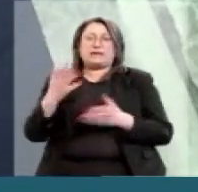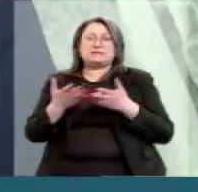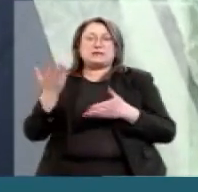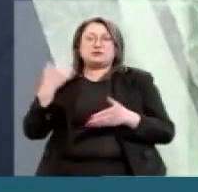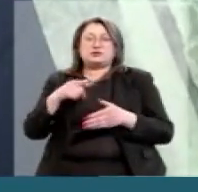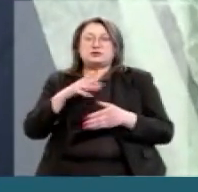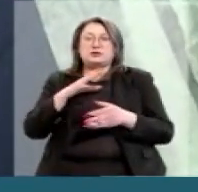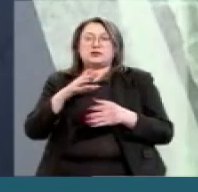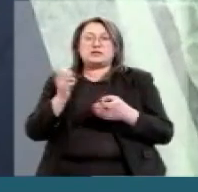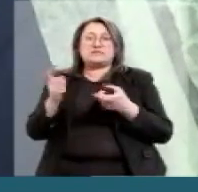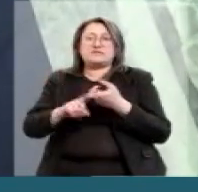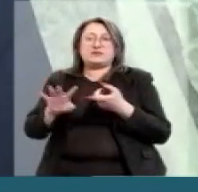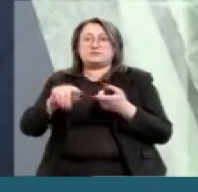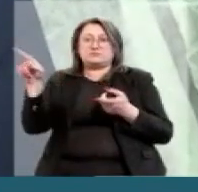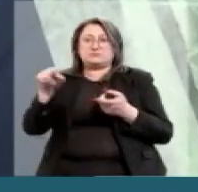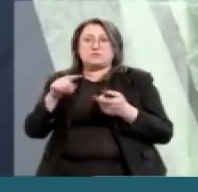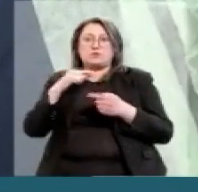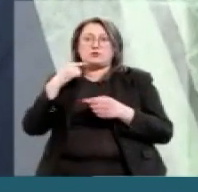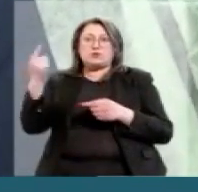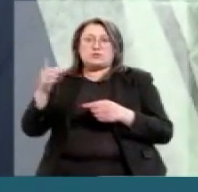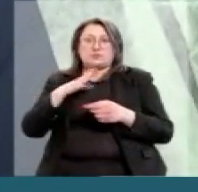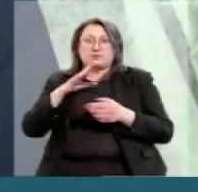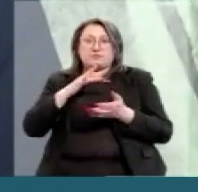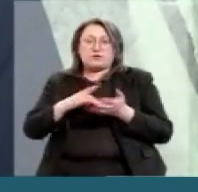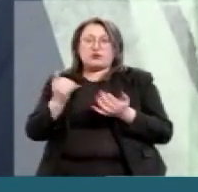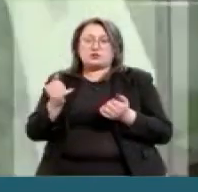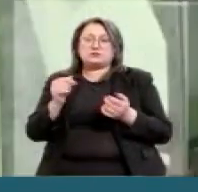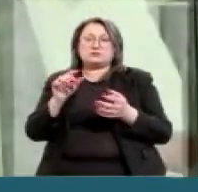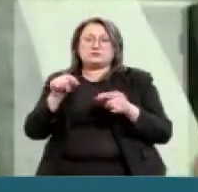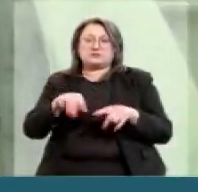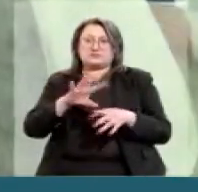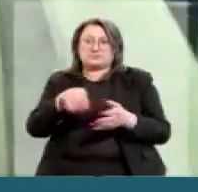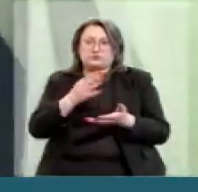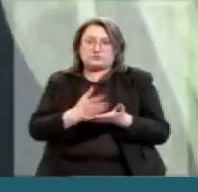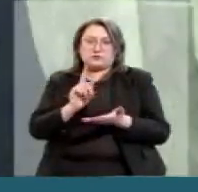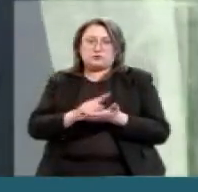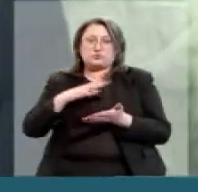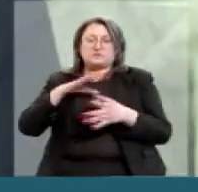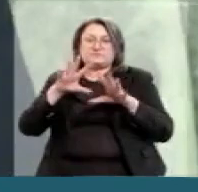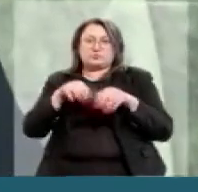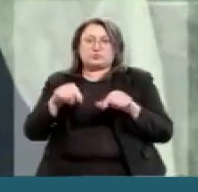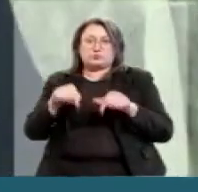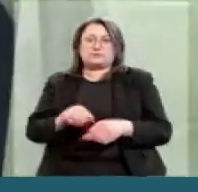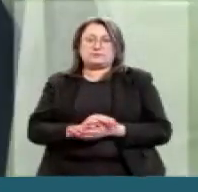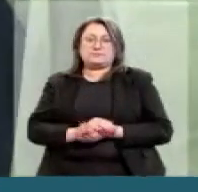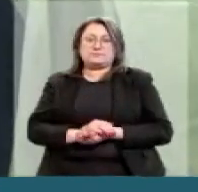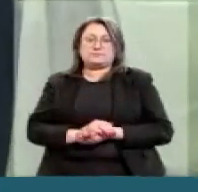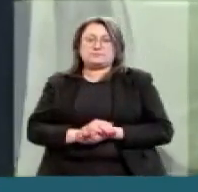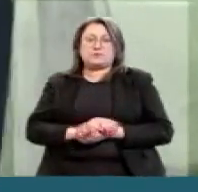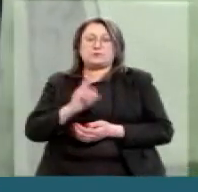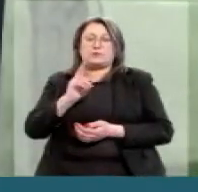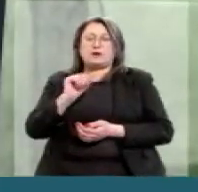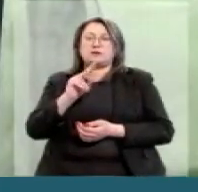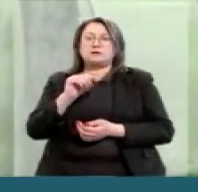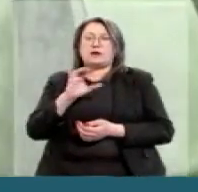қызметтері халықтың тұрғылықты мекен жайына жақын болуы дұрыс. Құмар Ақсақалов ауданның жай күйімен танысып, кабинеттер